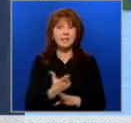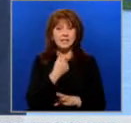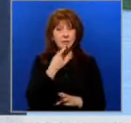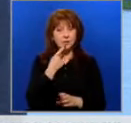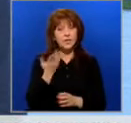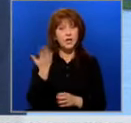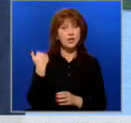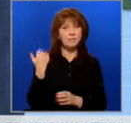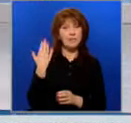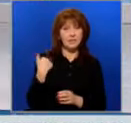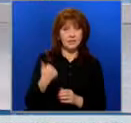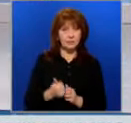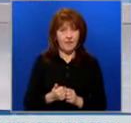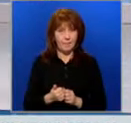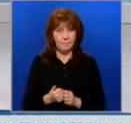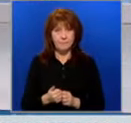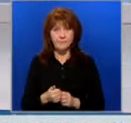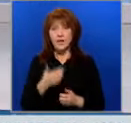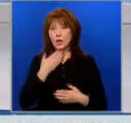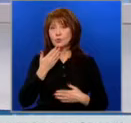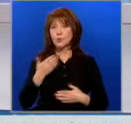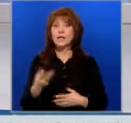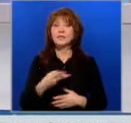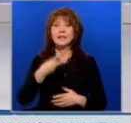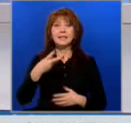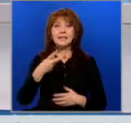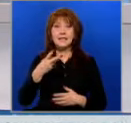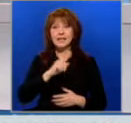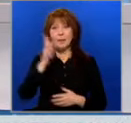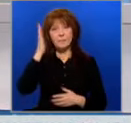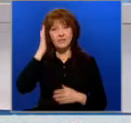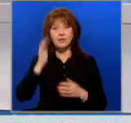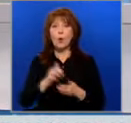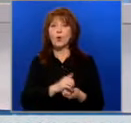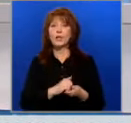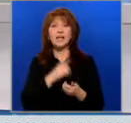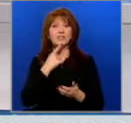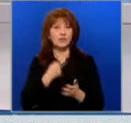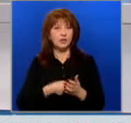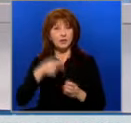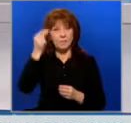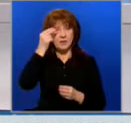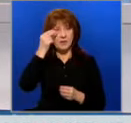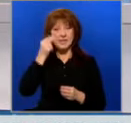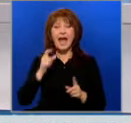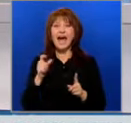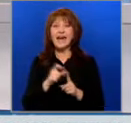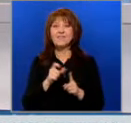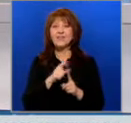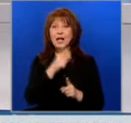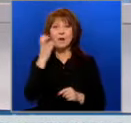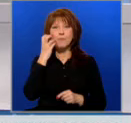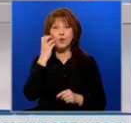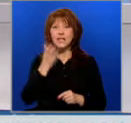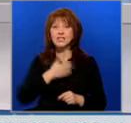в предходните периоди. Доклад на три неправителствени организации твърди, че българската рафинерия в Бургас,